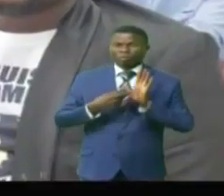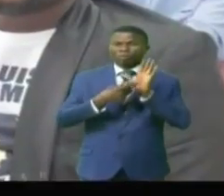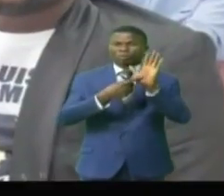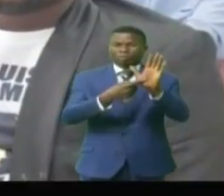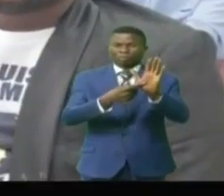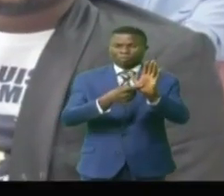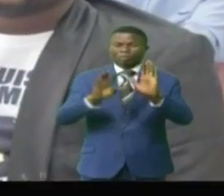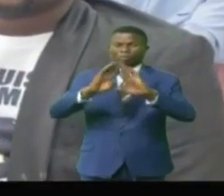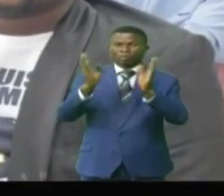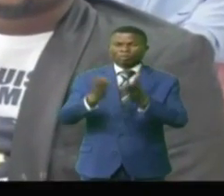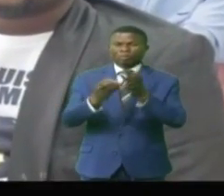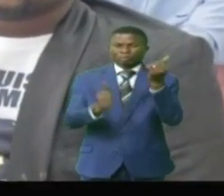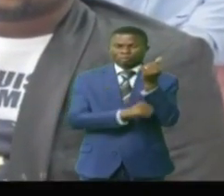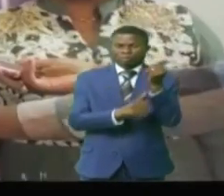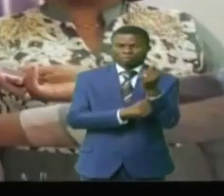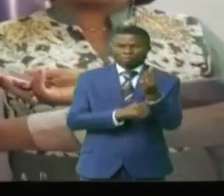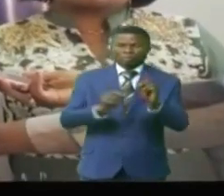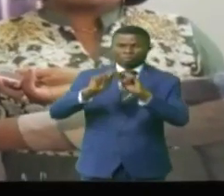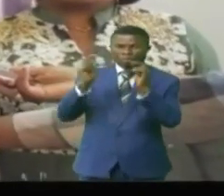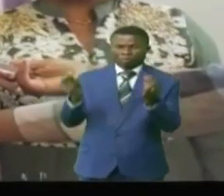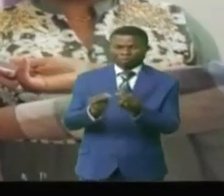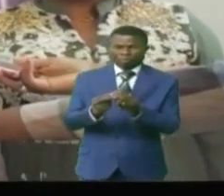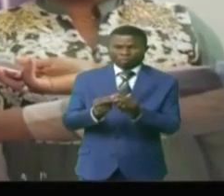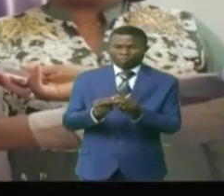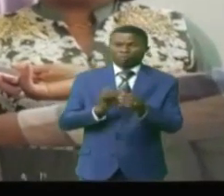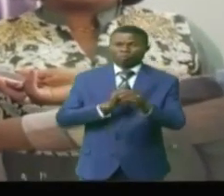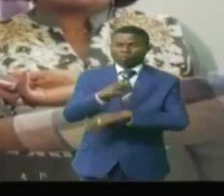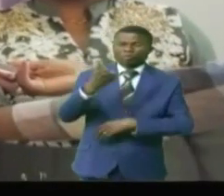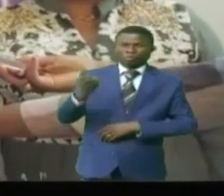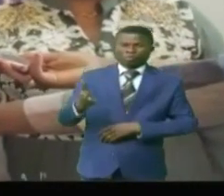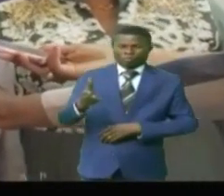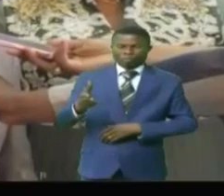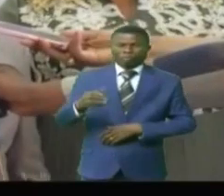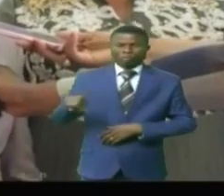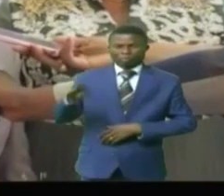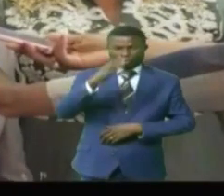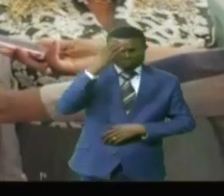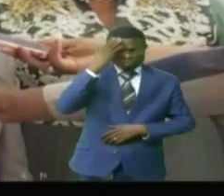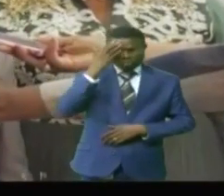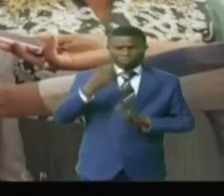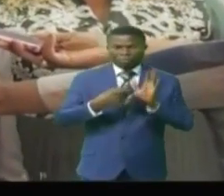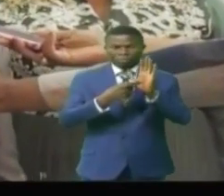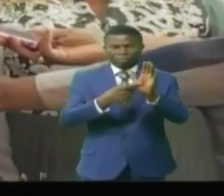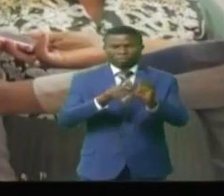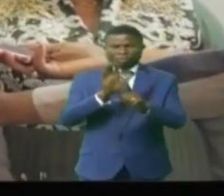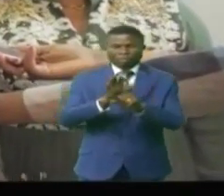à l'assistance l'équipe qui en a reçu mandat. Il était question de présenter les